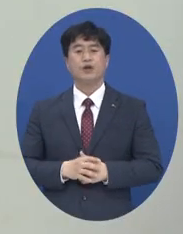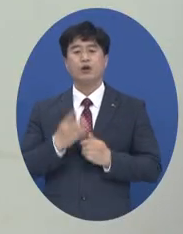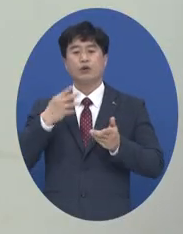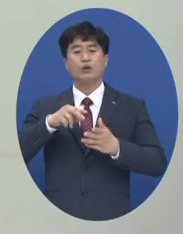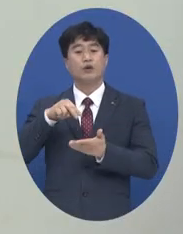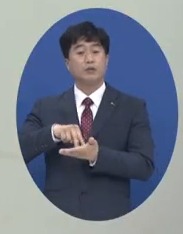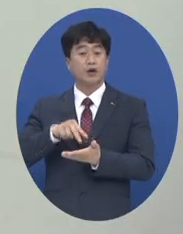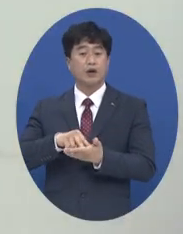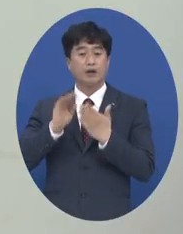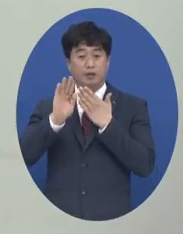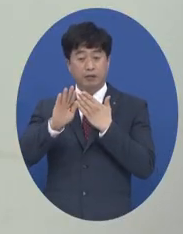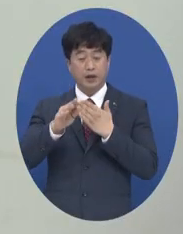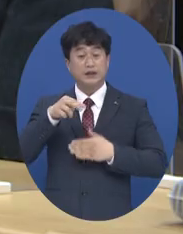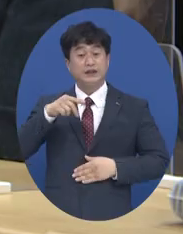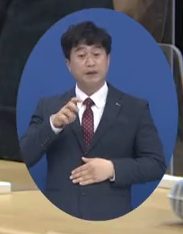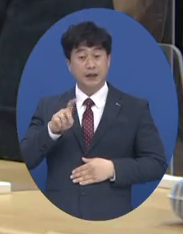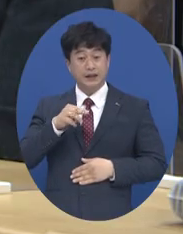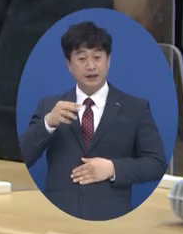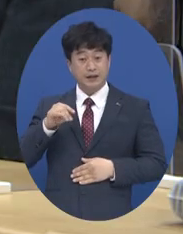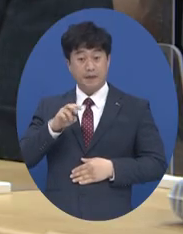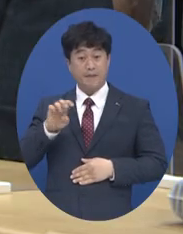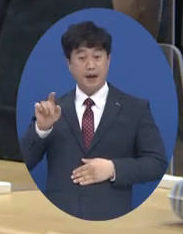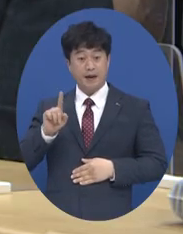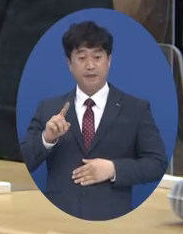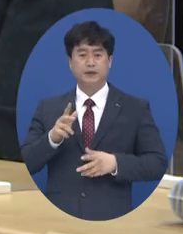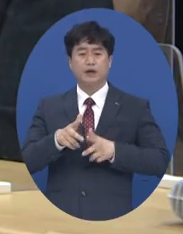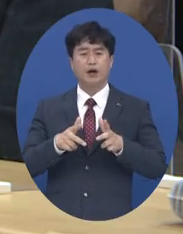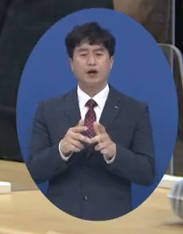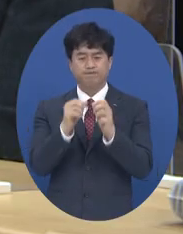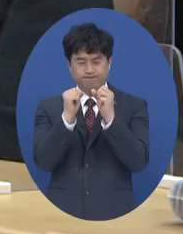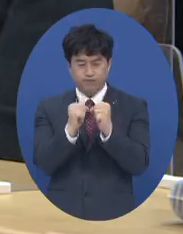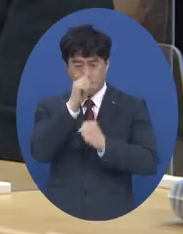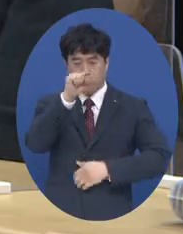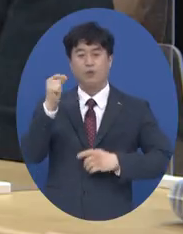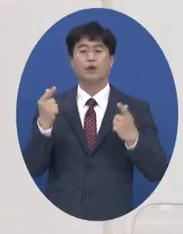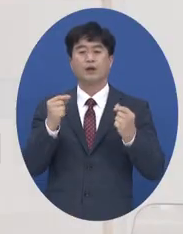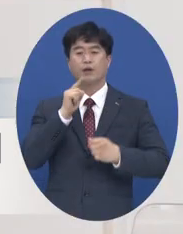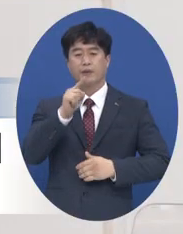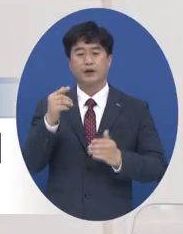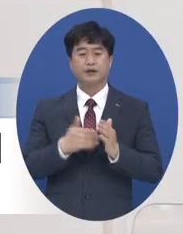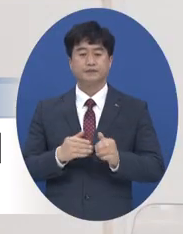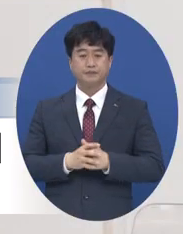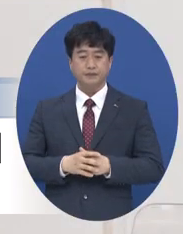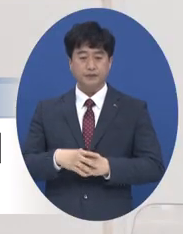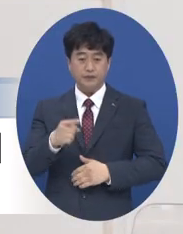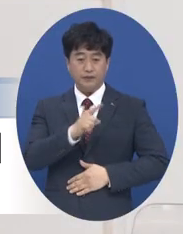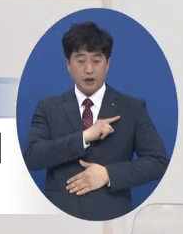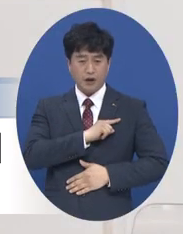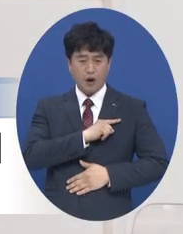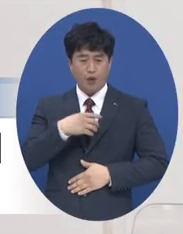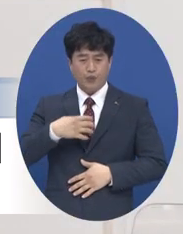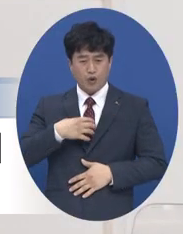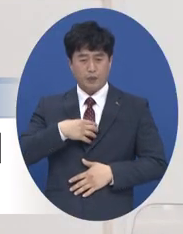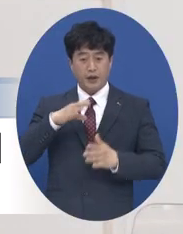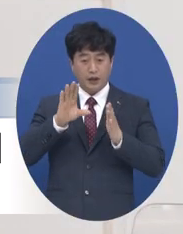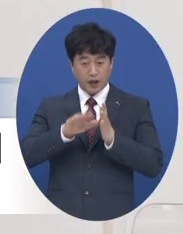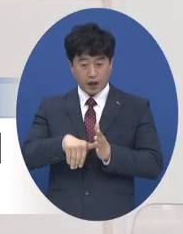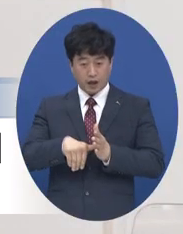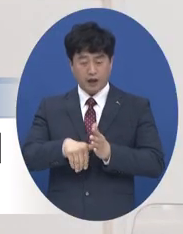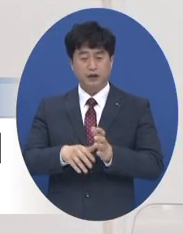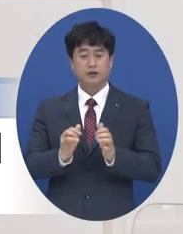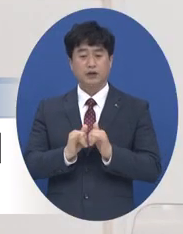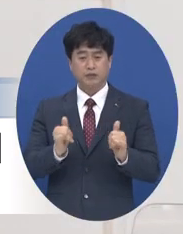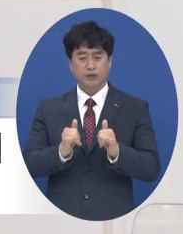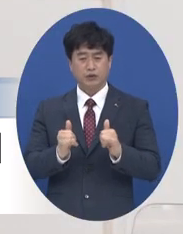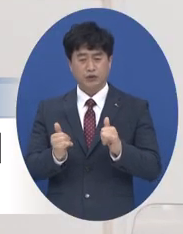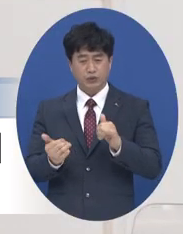경기도 입장에서도 미래 스마트팜 산업이 자리를 잡을 수 있으면 좋겠다고 말했습니다. 가장 위험한 순간에